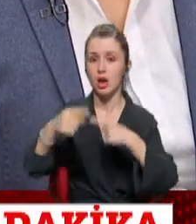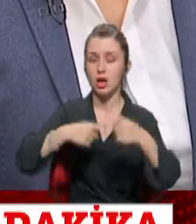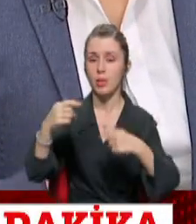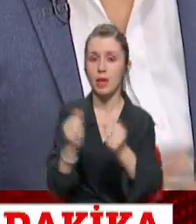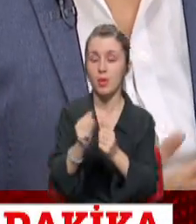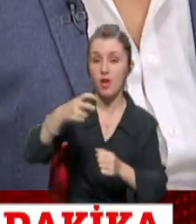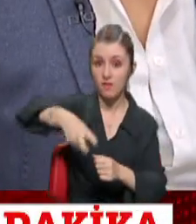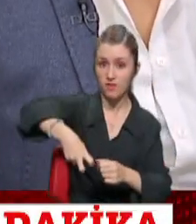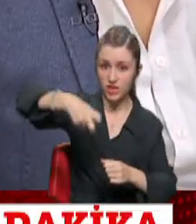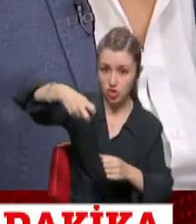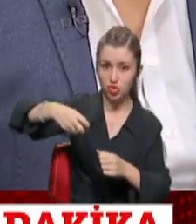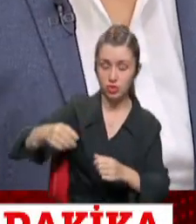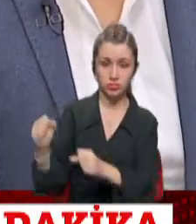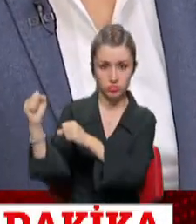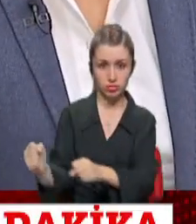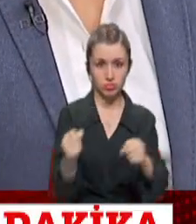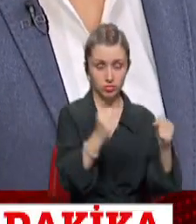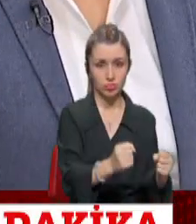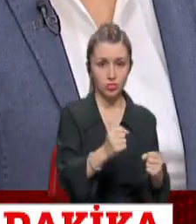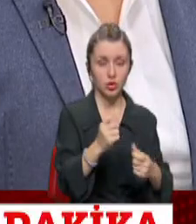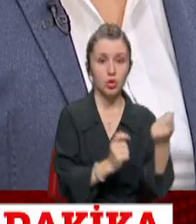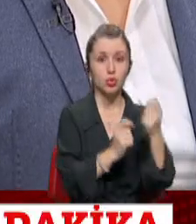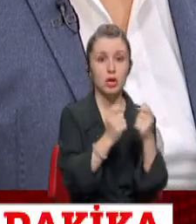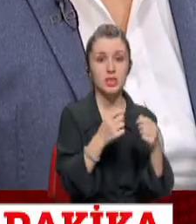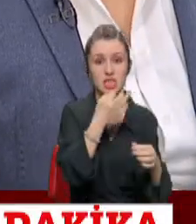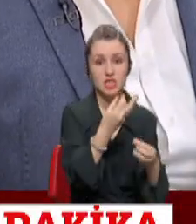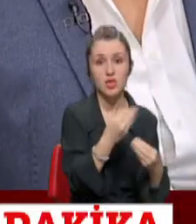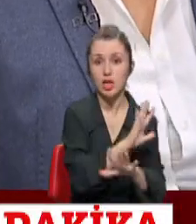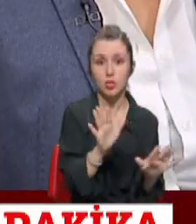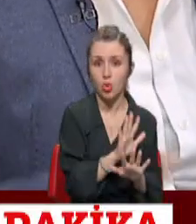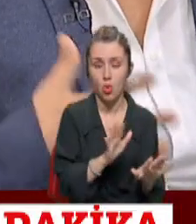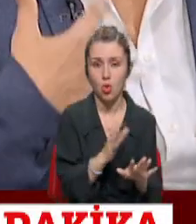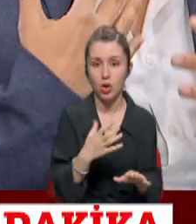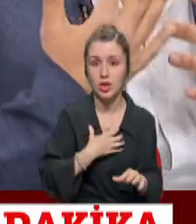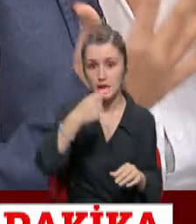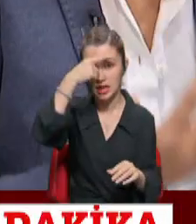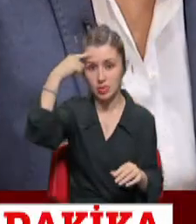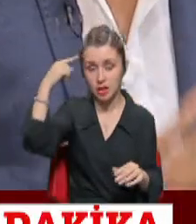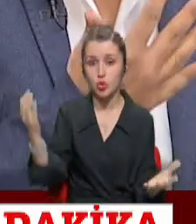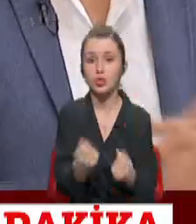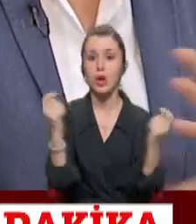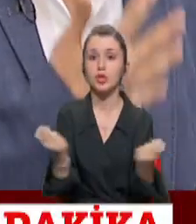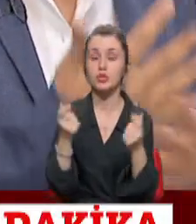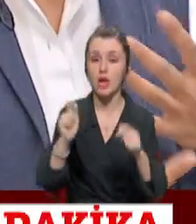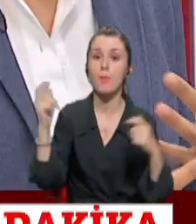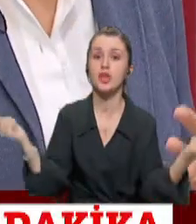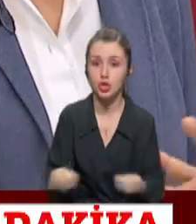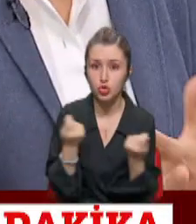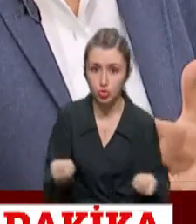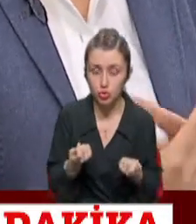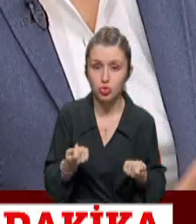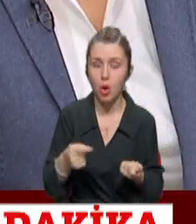aracıyla vinç getirtiyor. O vinçi kullanmasına müsaade edilmiyor yani hiçbir şey yani kendi imkanlarımızla kurtarma çalışması yapmaya